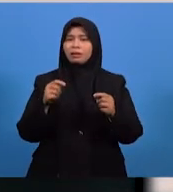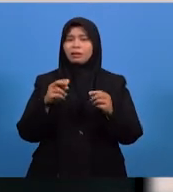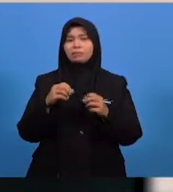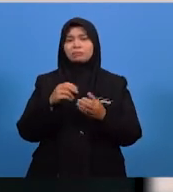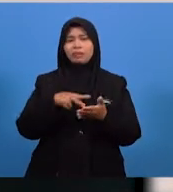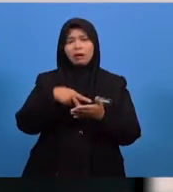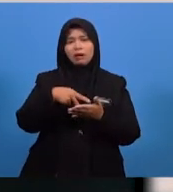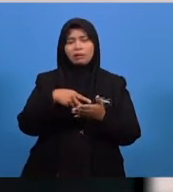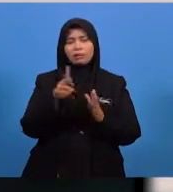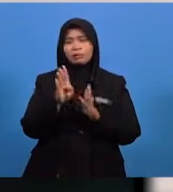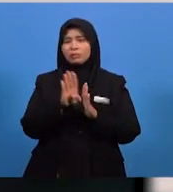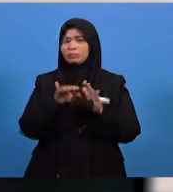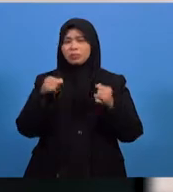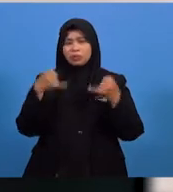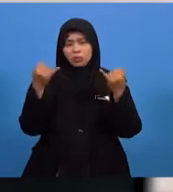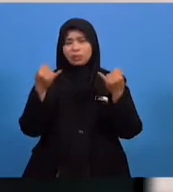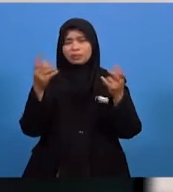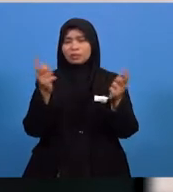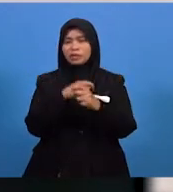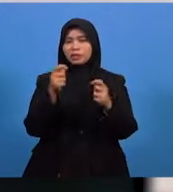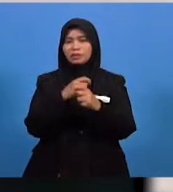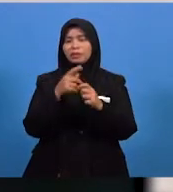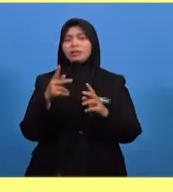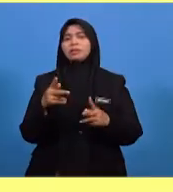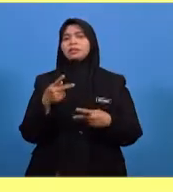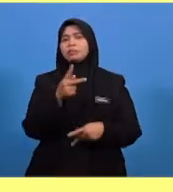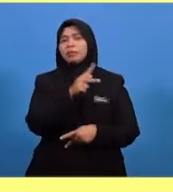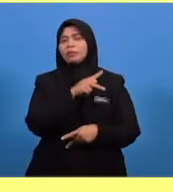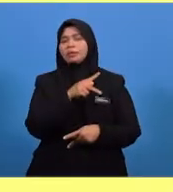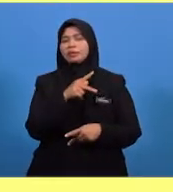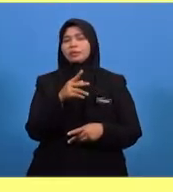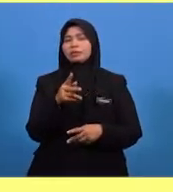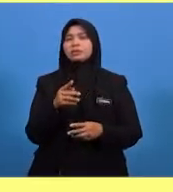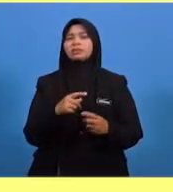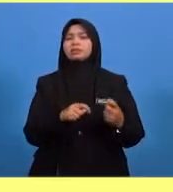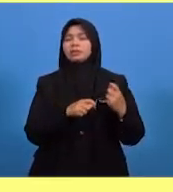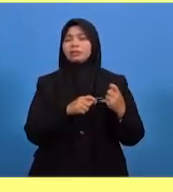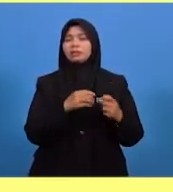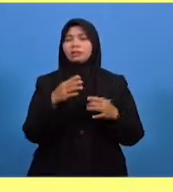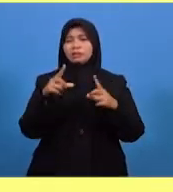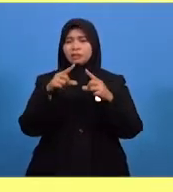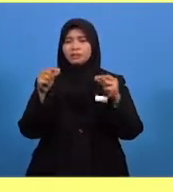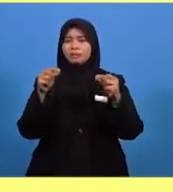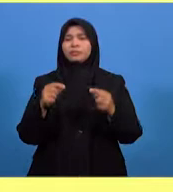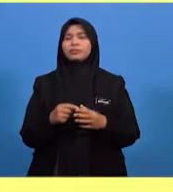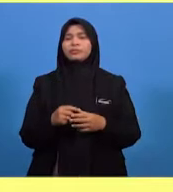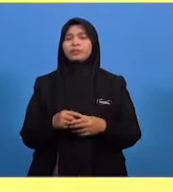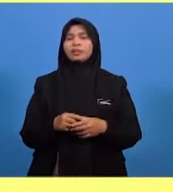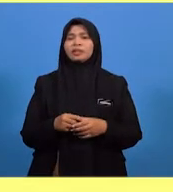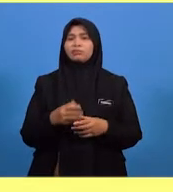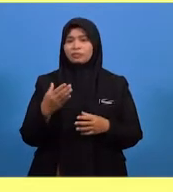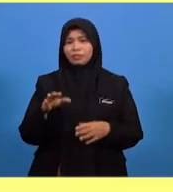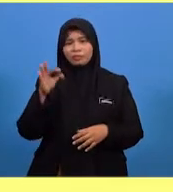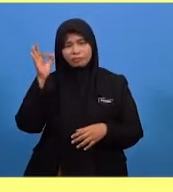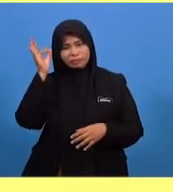pemerintahan tentu jepun yang kejam Andaikan Jika kamu hidup